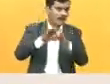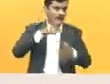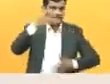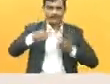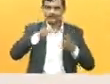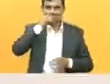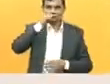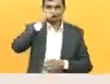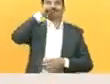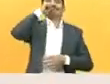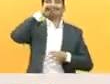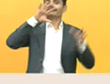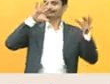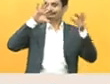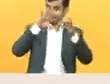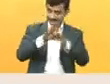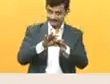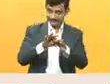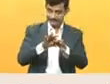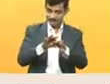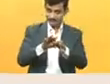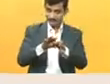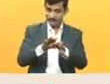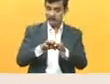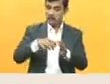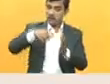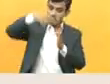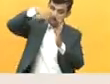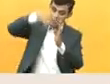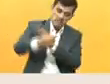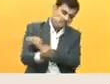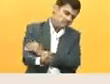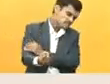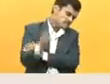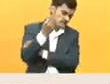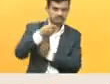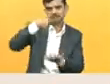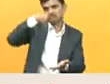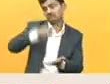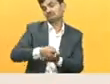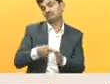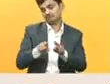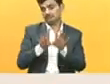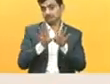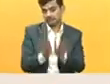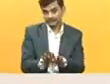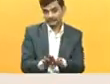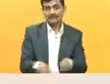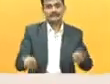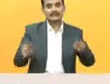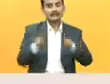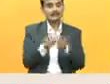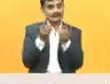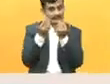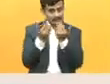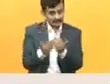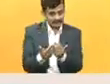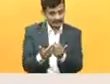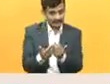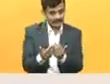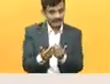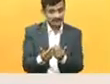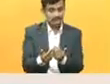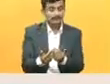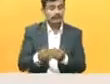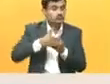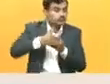के साथ जुड़ जाती है तो उसकी जड़ें और मजबूत होती हैं और तब उसका